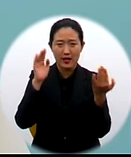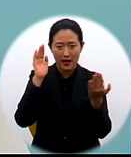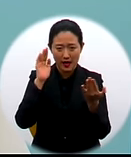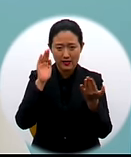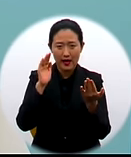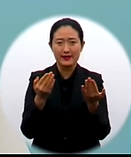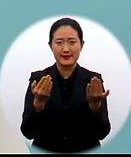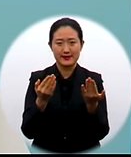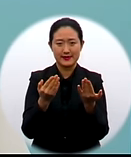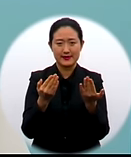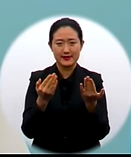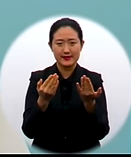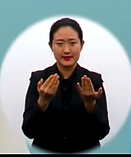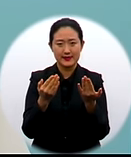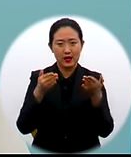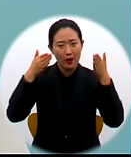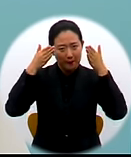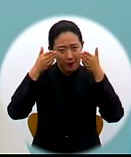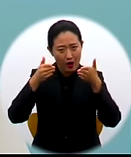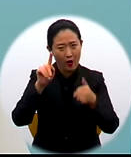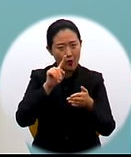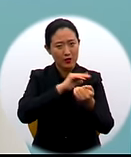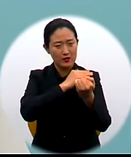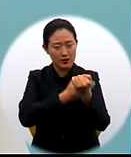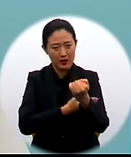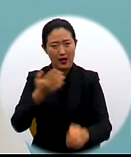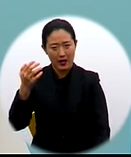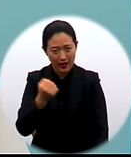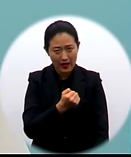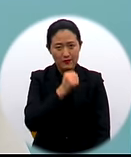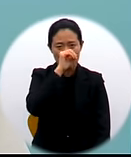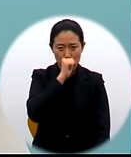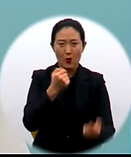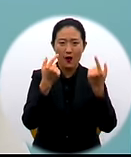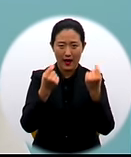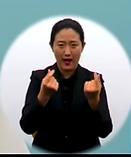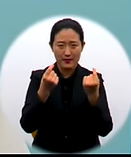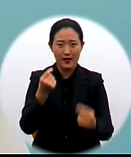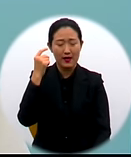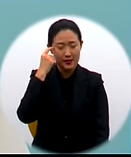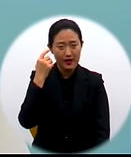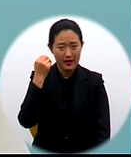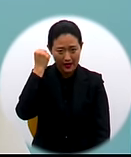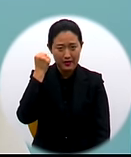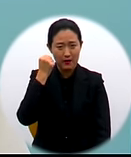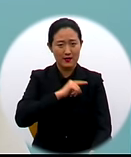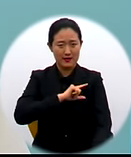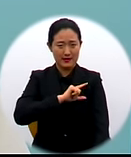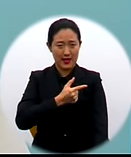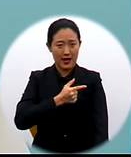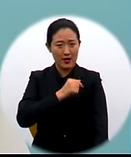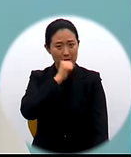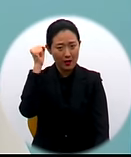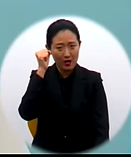직업적인 방향성을 가지고 이런 커리어를 가져갔으면 좋겠다. 라고 생각하면 사실 어떤 자격을 취득하는 데는 유리할 수 있지만 우리